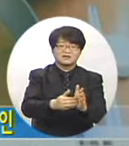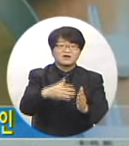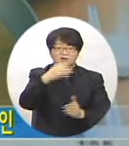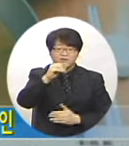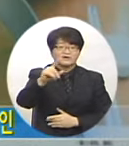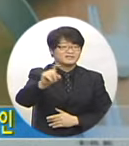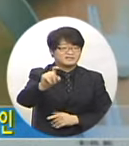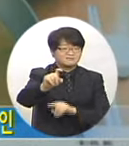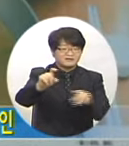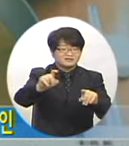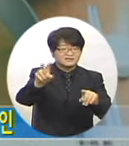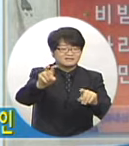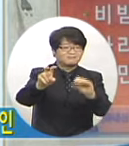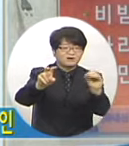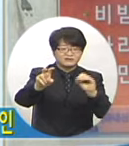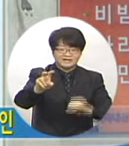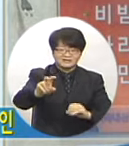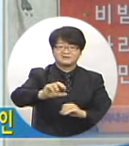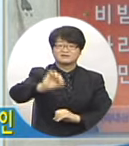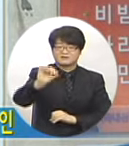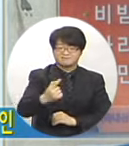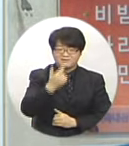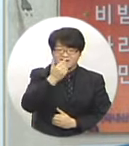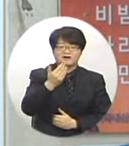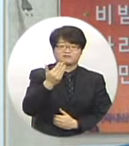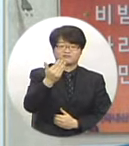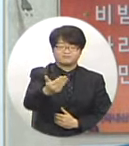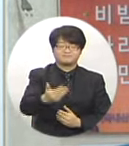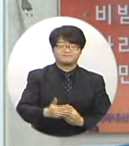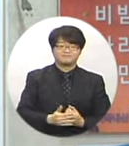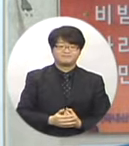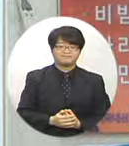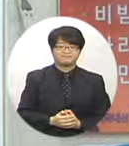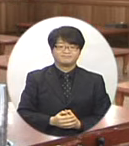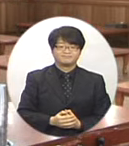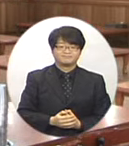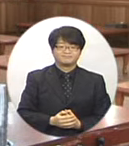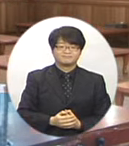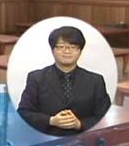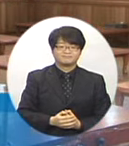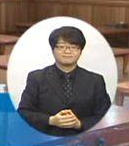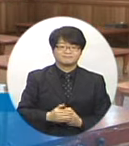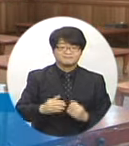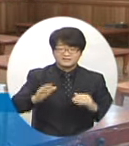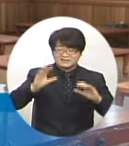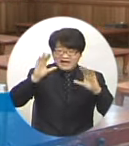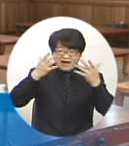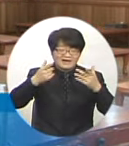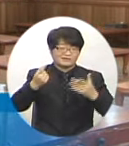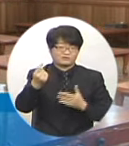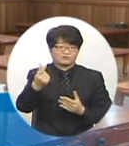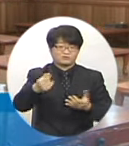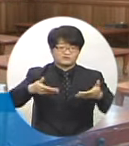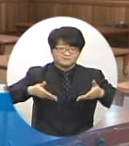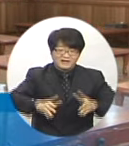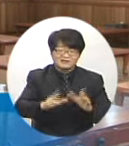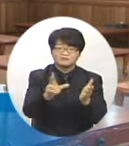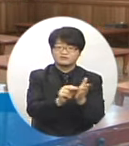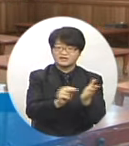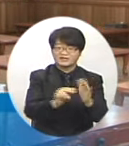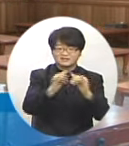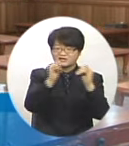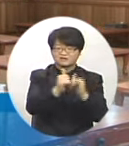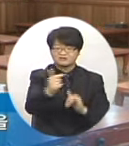음식값의 10에서 20%까지 할인 혜택을 제공하는 내용입니다. 저출산이 사회적으로 심각한 문제에 와